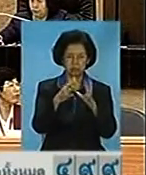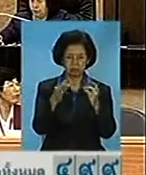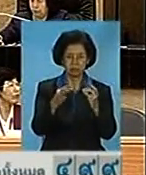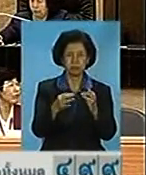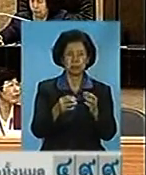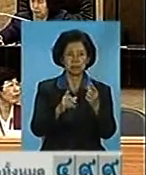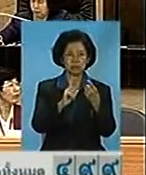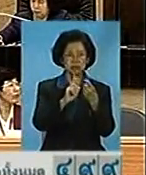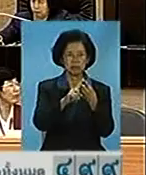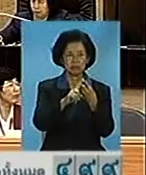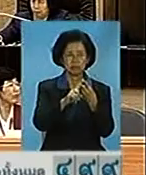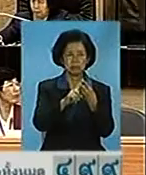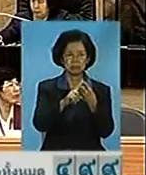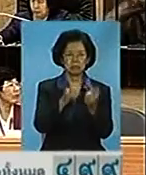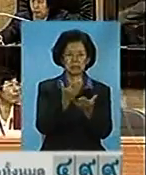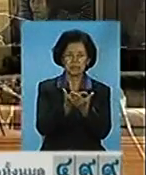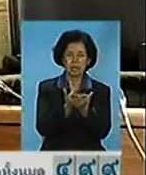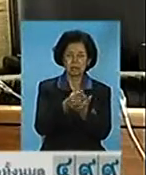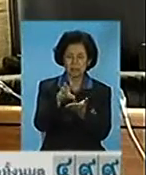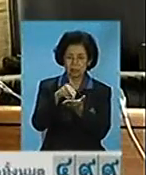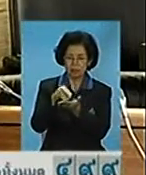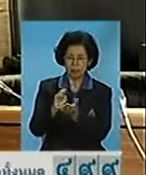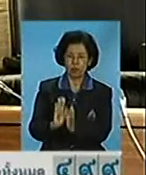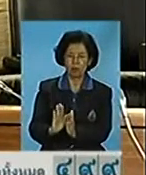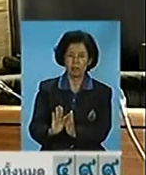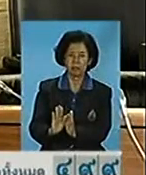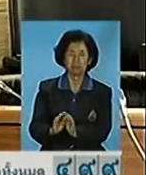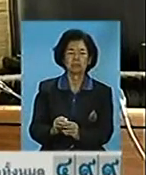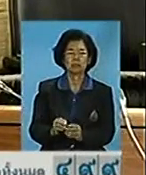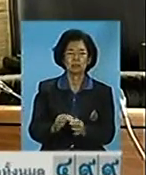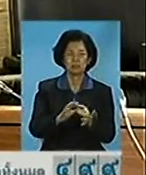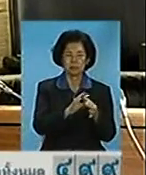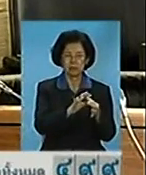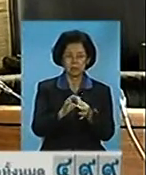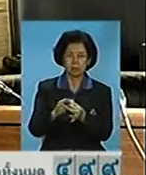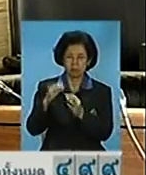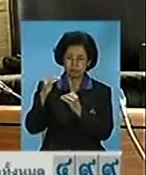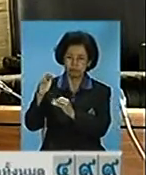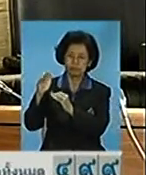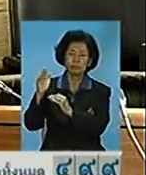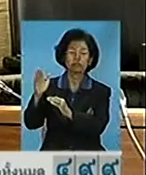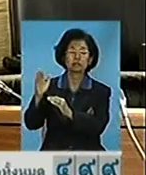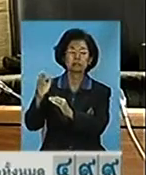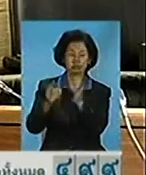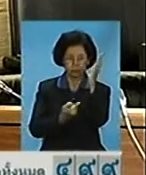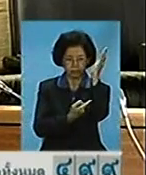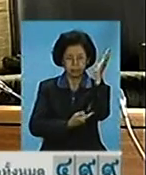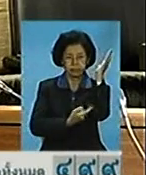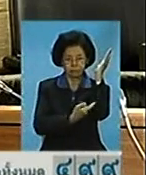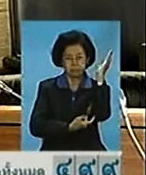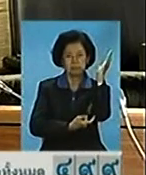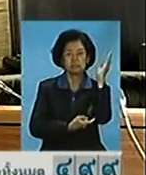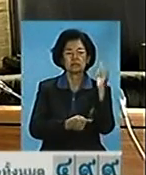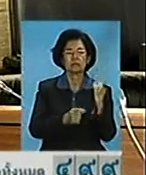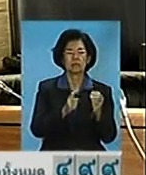คือเงินเซสที่เก็บมานั้นมันโยงกับการส่งออกยางที่เป็นวัต